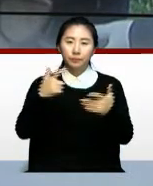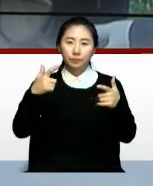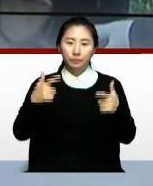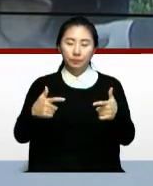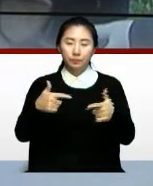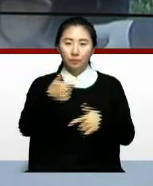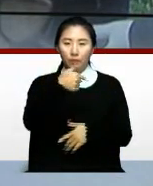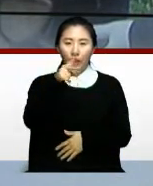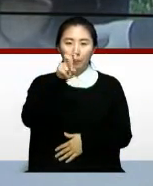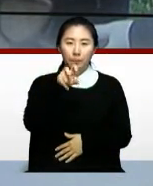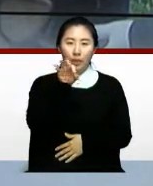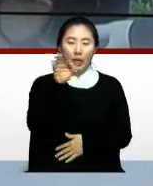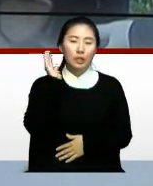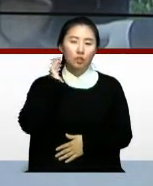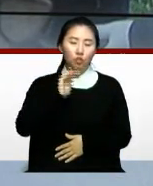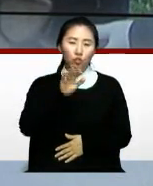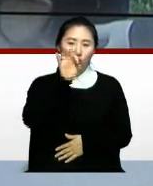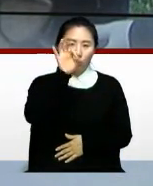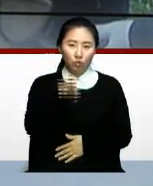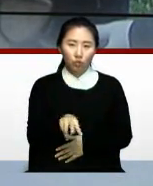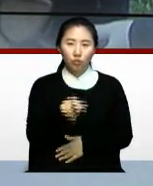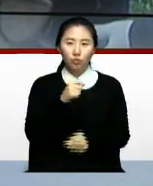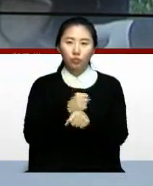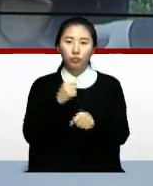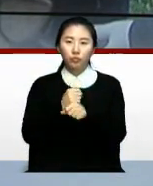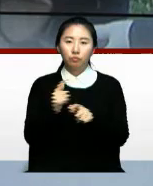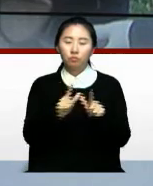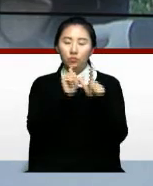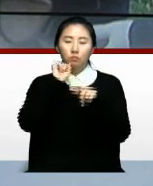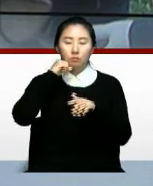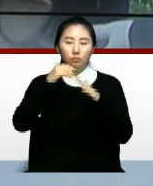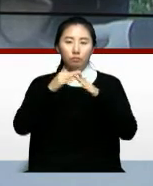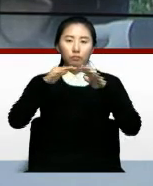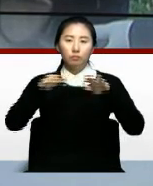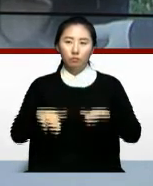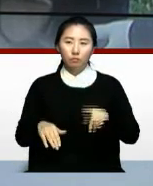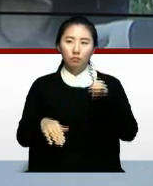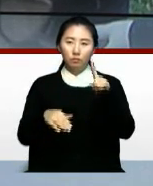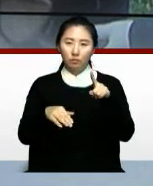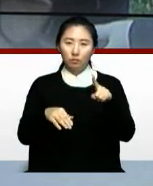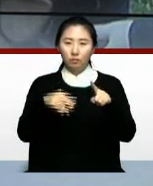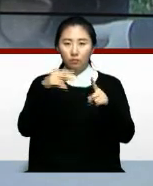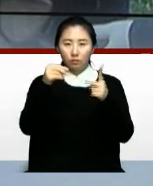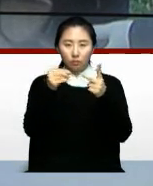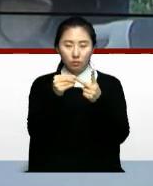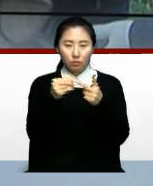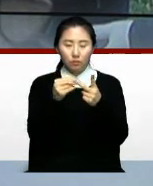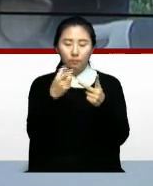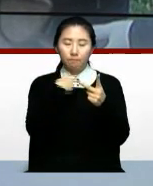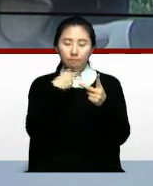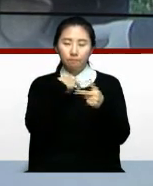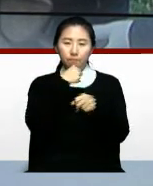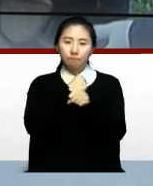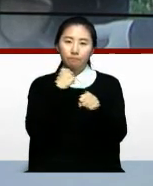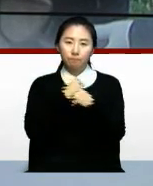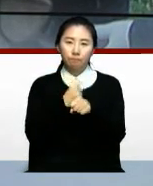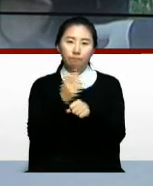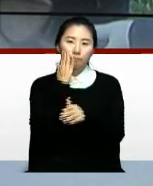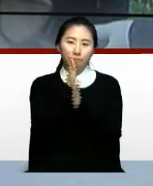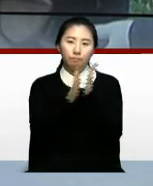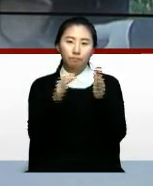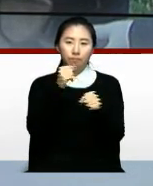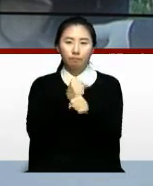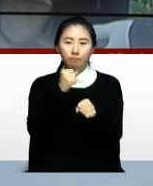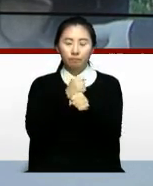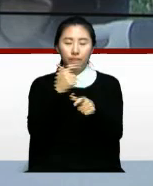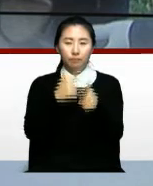남양주시 숲가꾸기 사업은 산림자원을 늘리고 어려운 이웃도 돕는 일석이조의 사업입니다. 숲을 가꾸면서